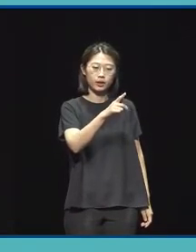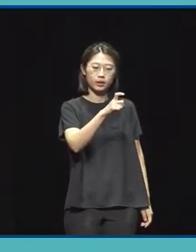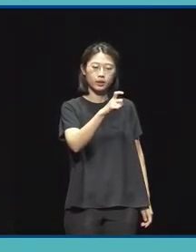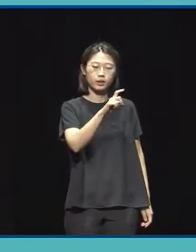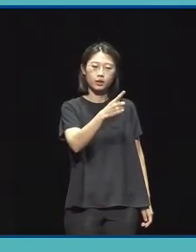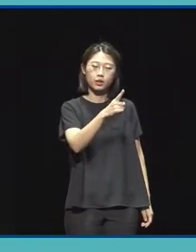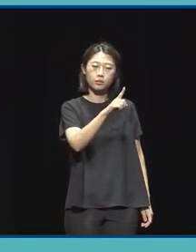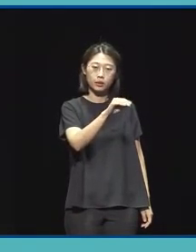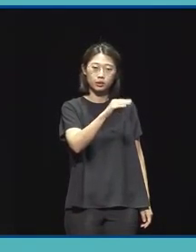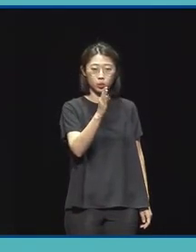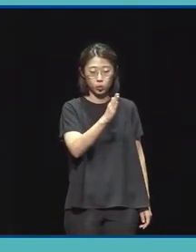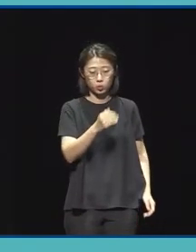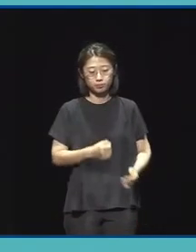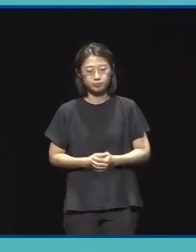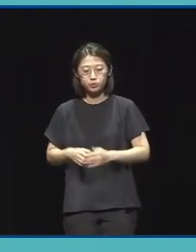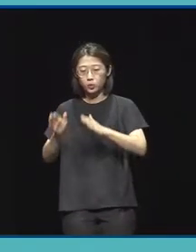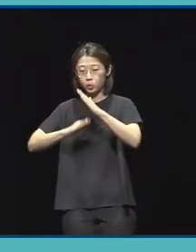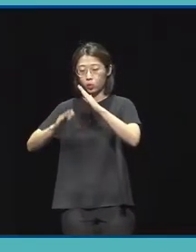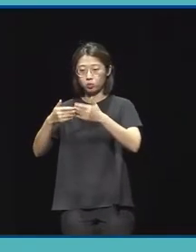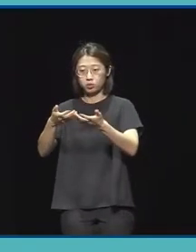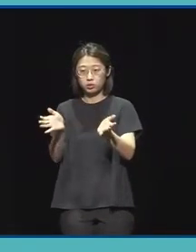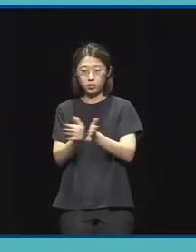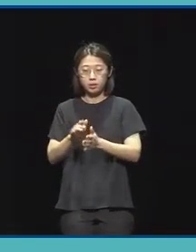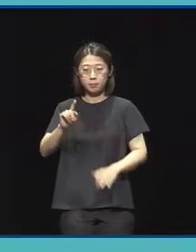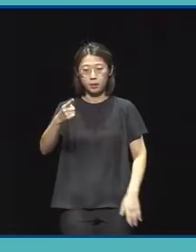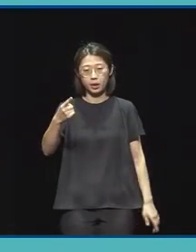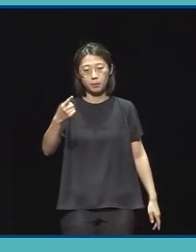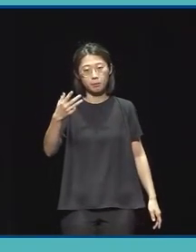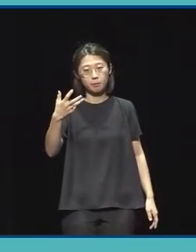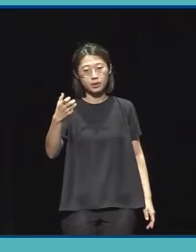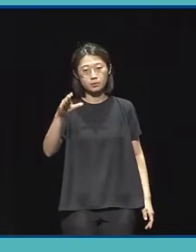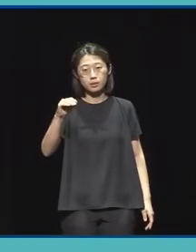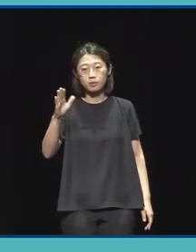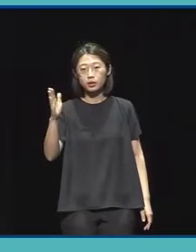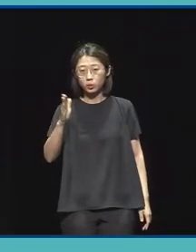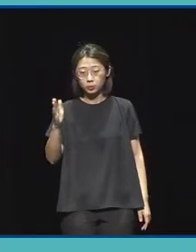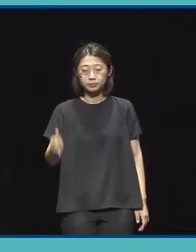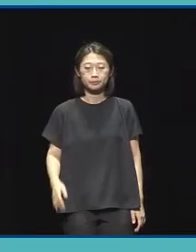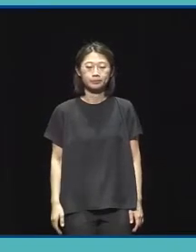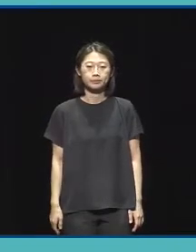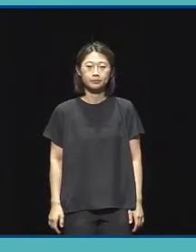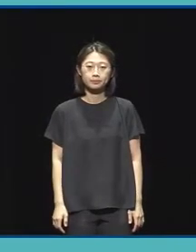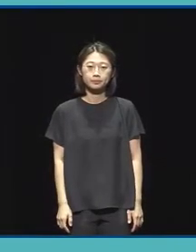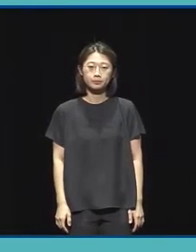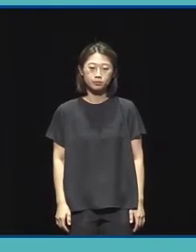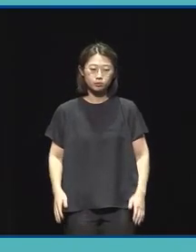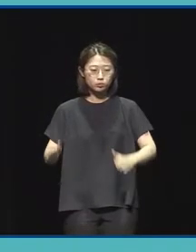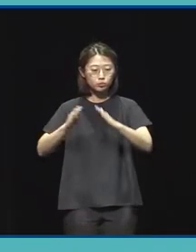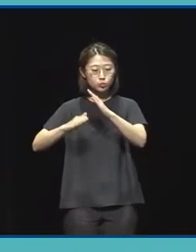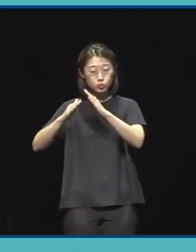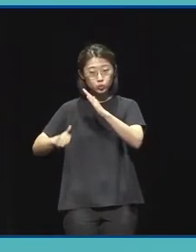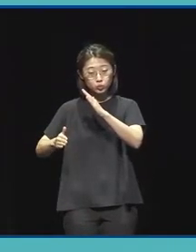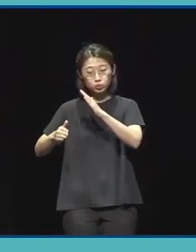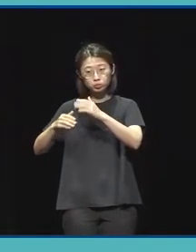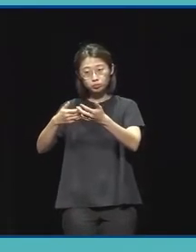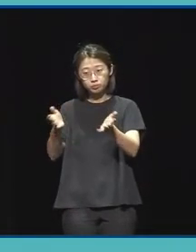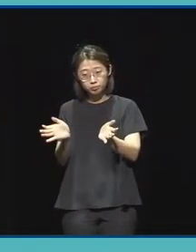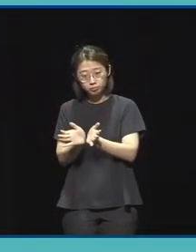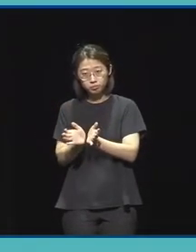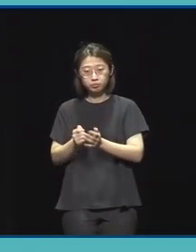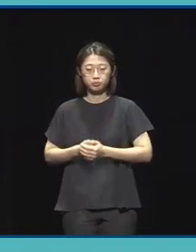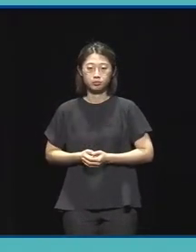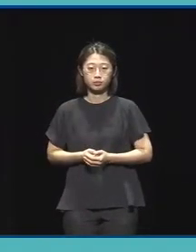580원, 국공립단체는 181만 580원입니다. 국공립단체는 20만 원을